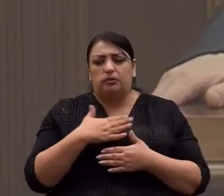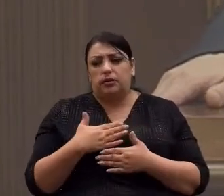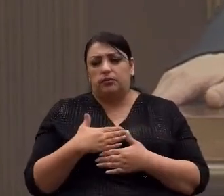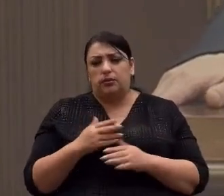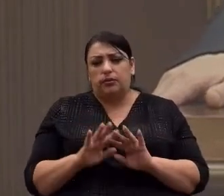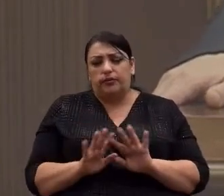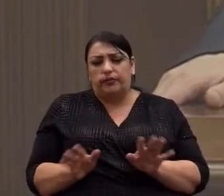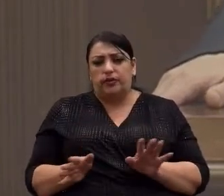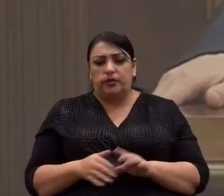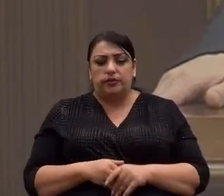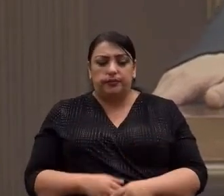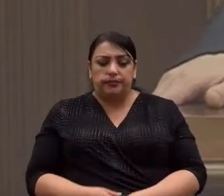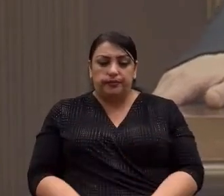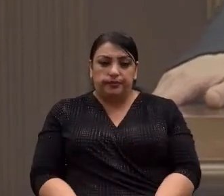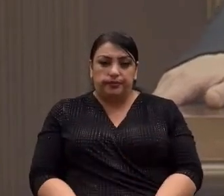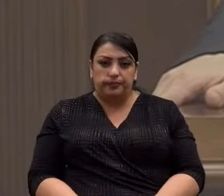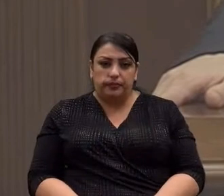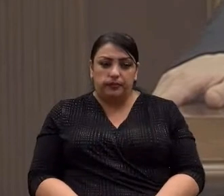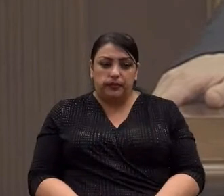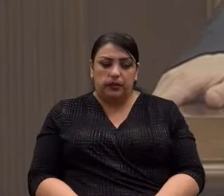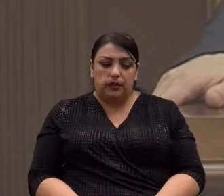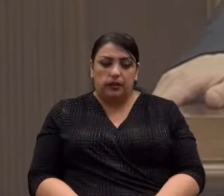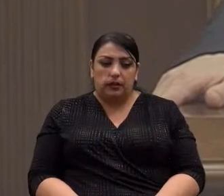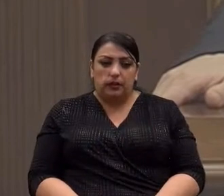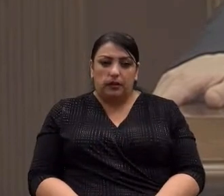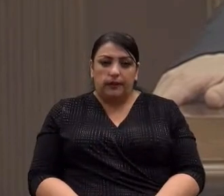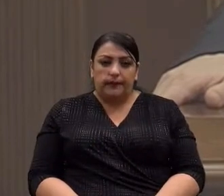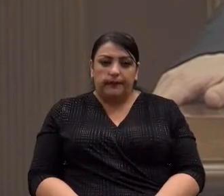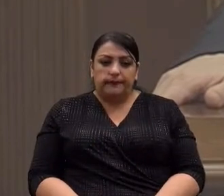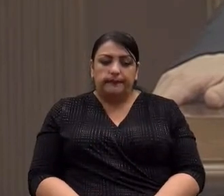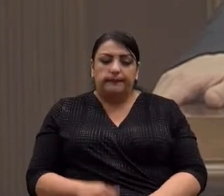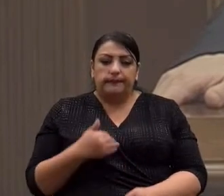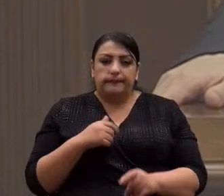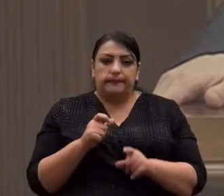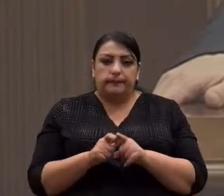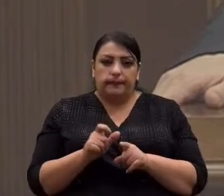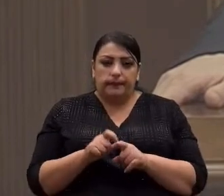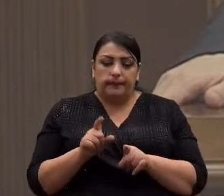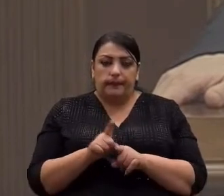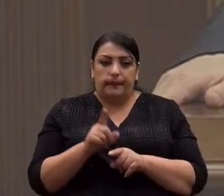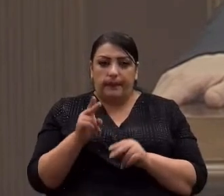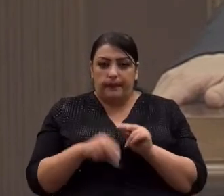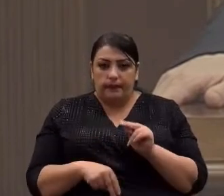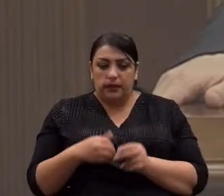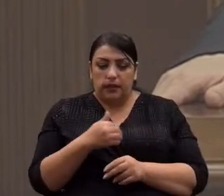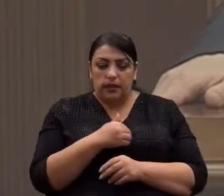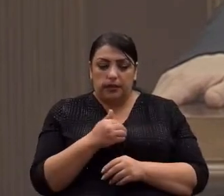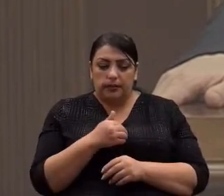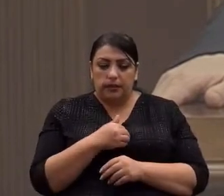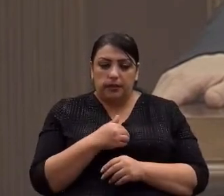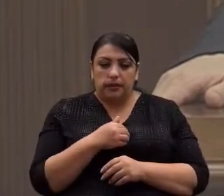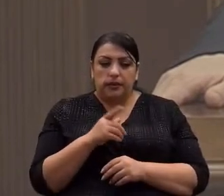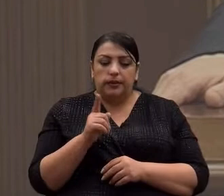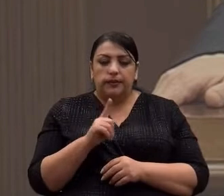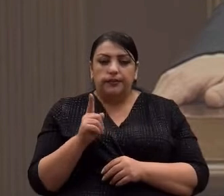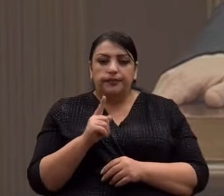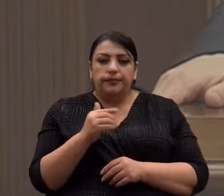երկրին։ Ես ուզում եմ խոսքս էլի ավարտեմ, որ սա